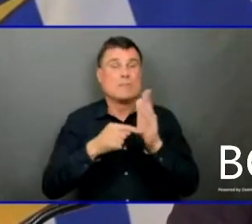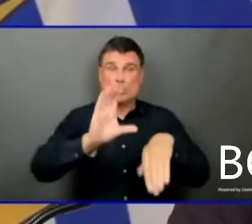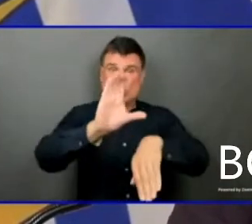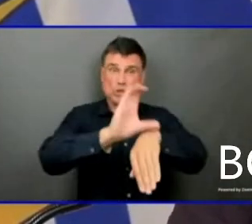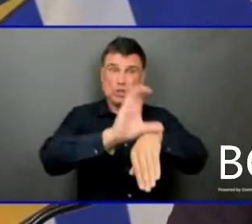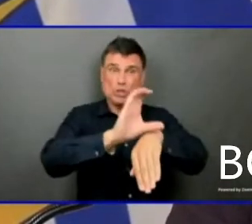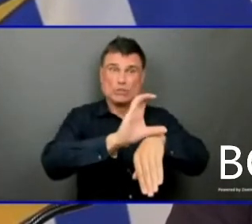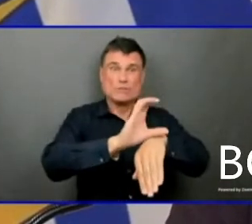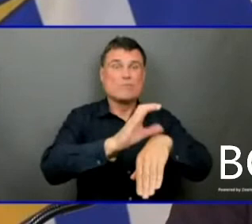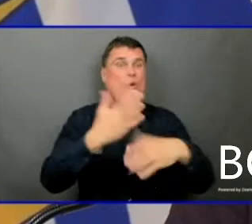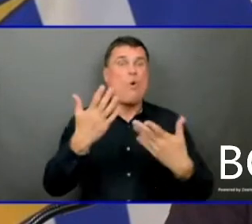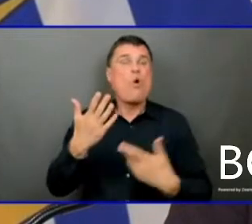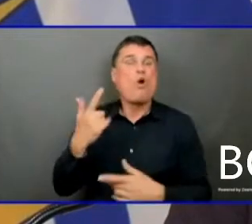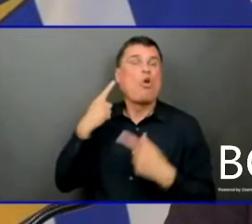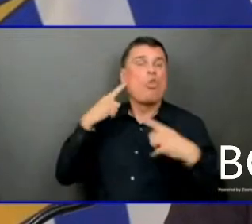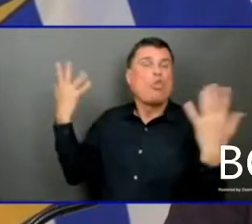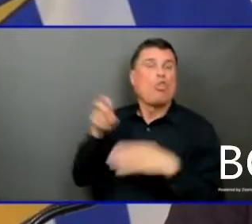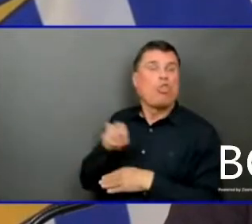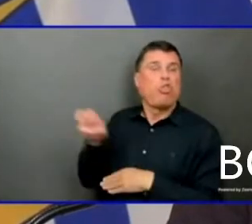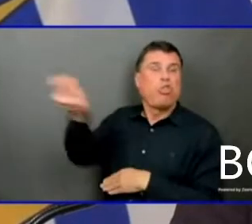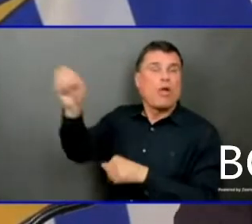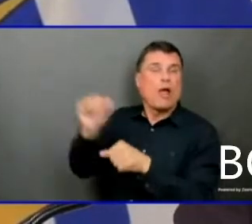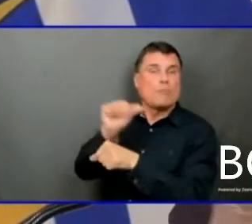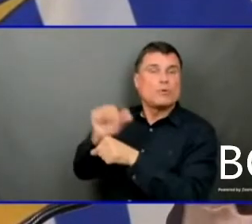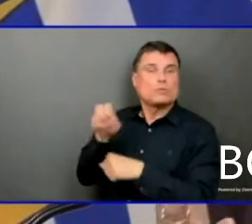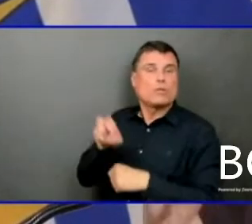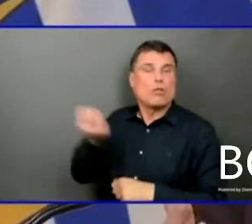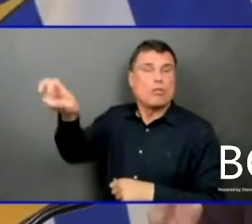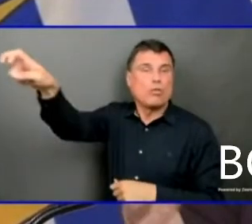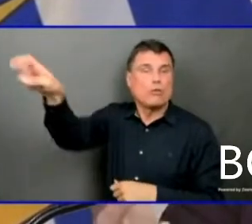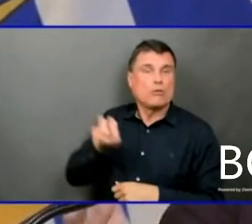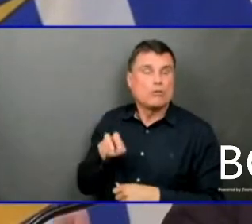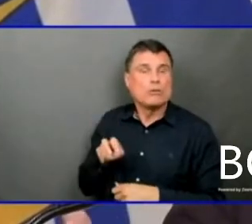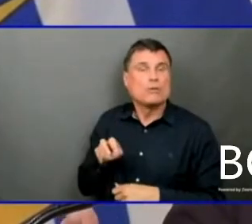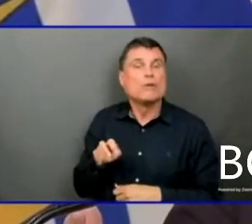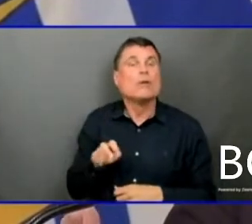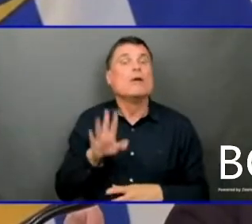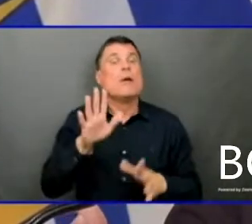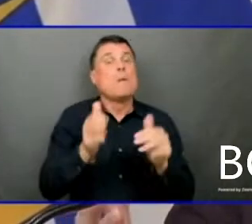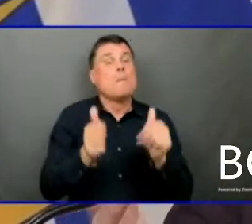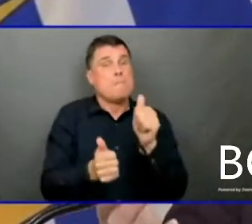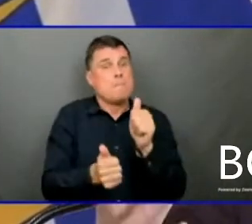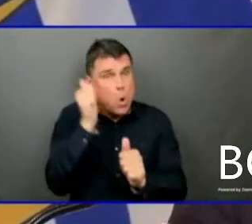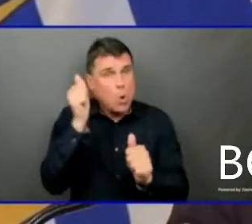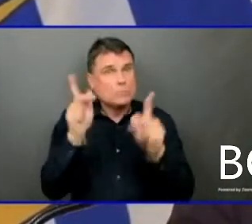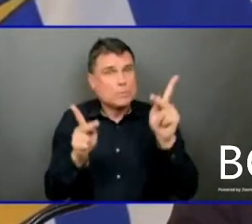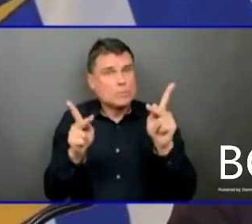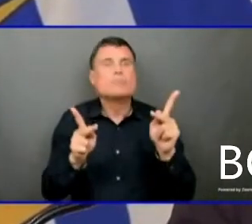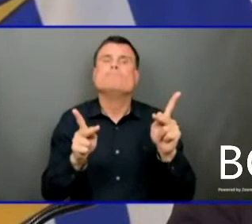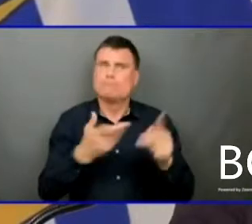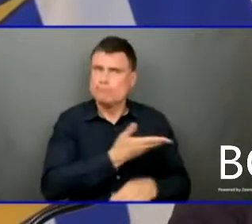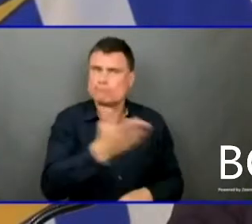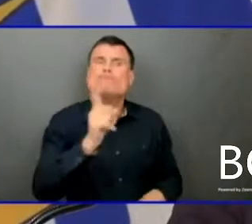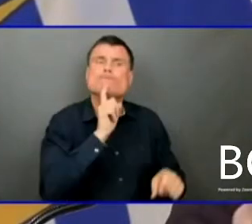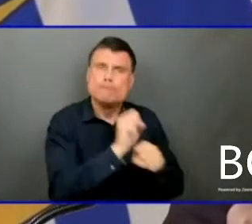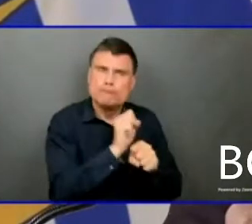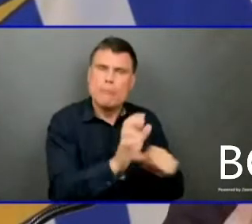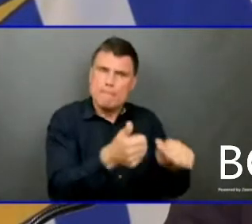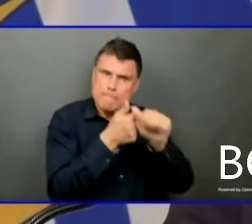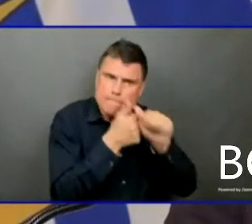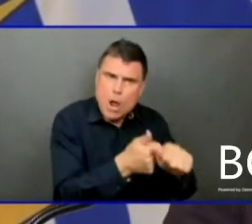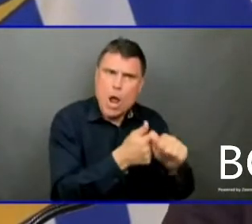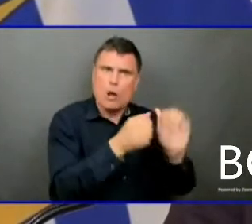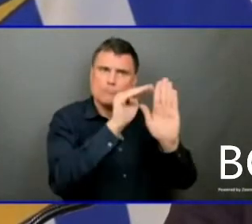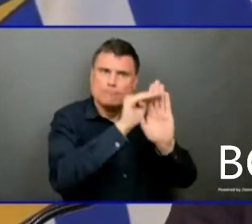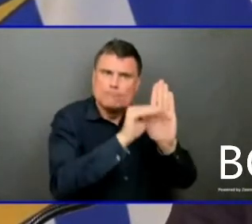Overall, we know that people are doing the right thing. 但是呢，总体来讲呢，大家还是做得很好啊。我们也是鼓励大